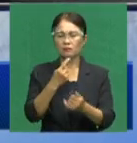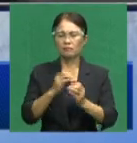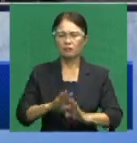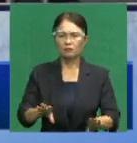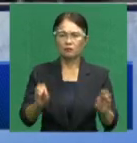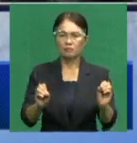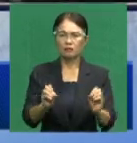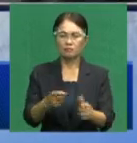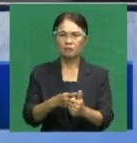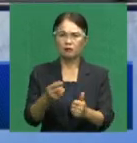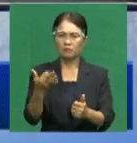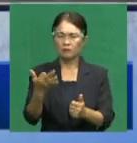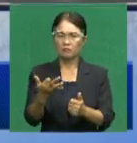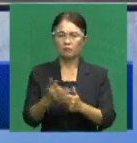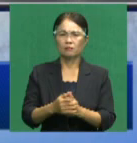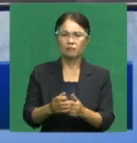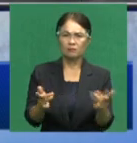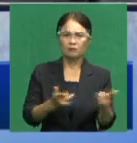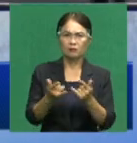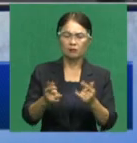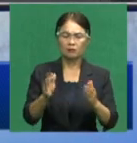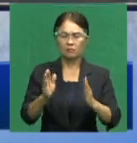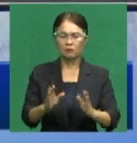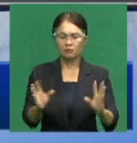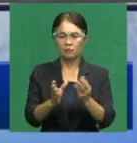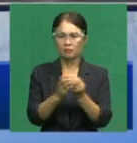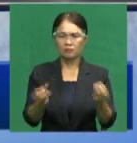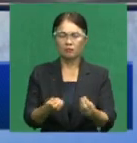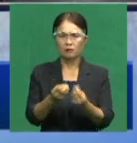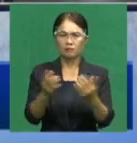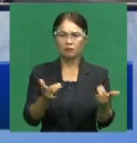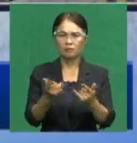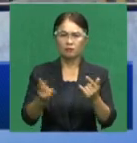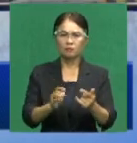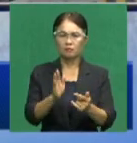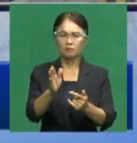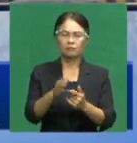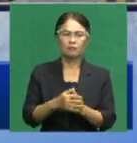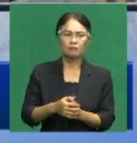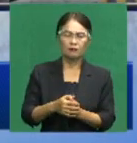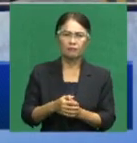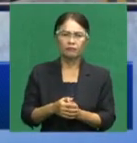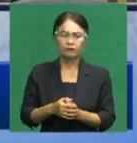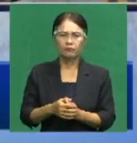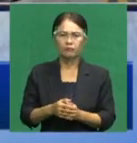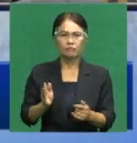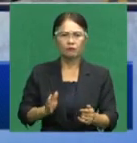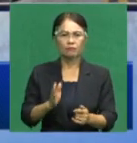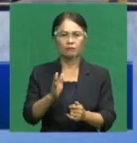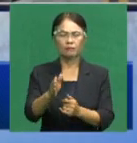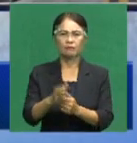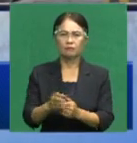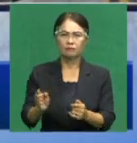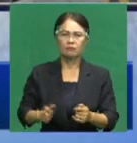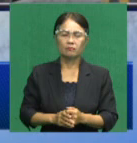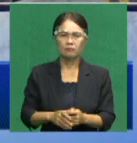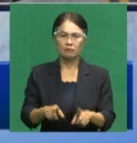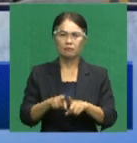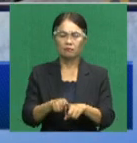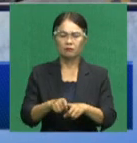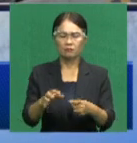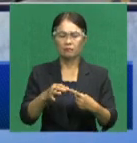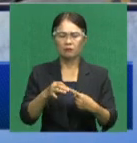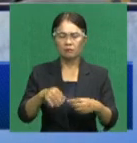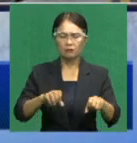มันตัดใช้ปัจจัยมุนมองประมาณนี่คือเนี่ยบางบอลนั่งคือมีจำนวนชั้นหายกาบางบอลบางผู้กอดนั่งก็เบื่อในกาบางนั่งก็เลื่อนได้เช่นแบบ